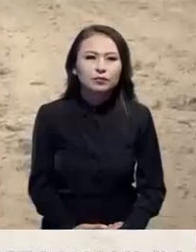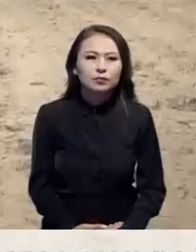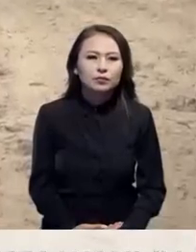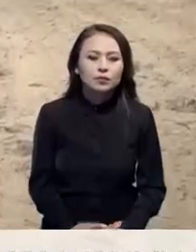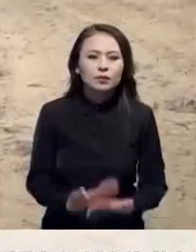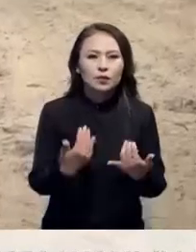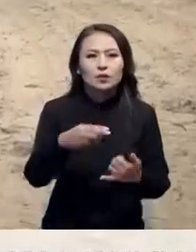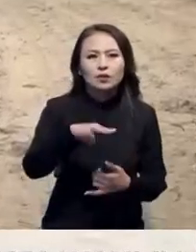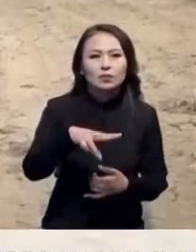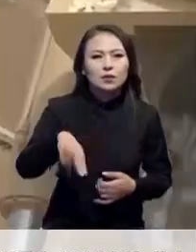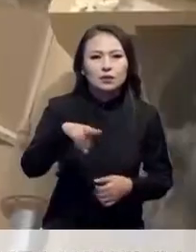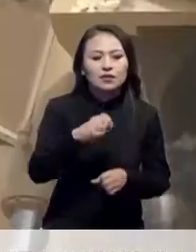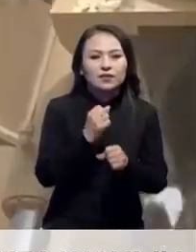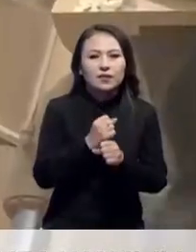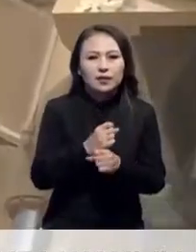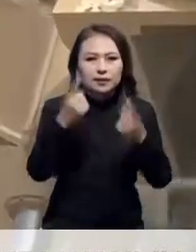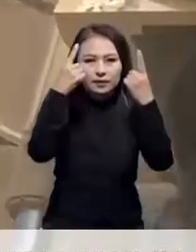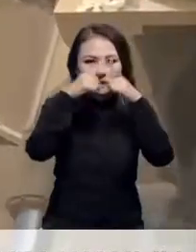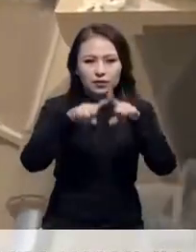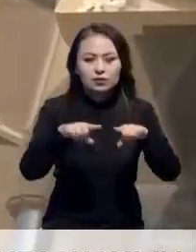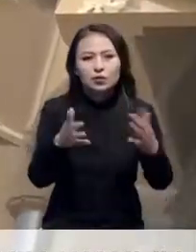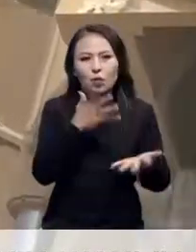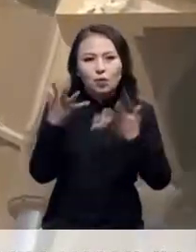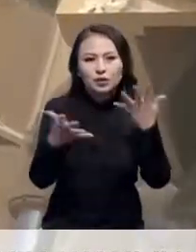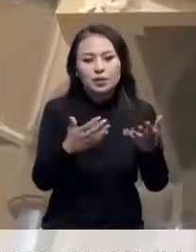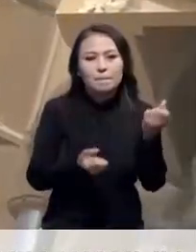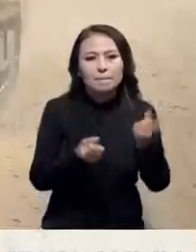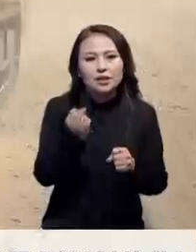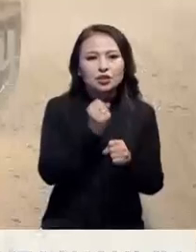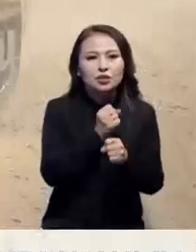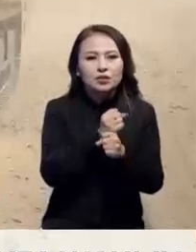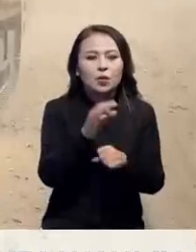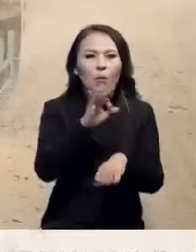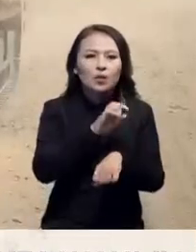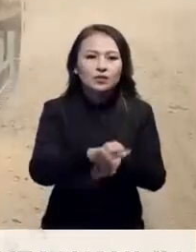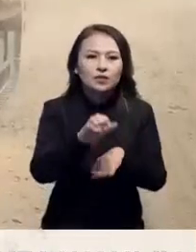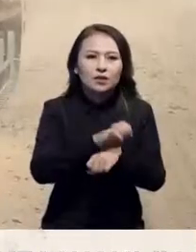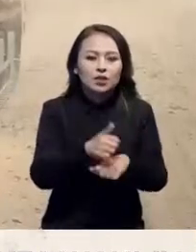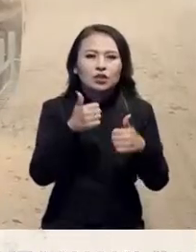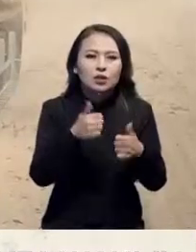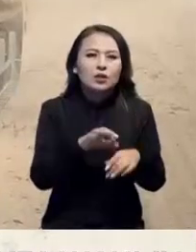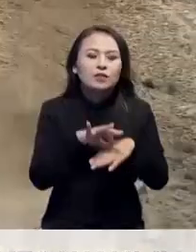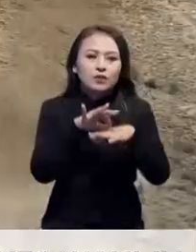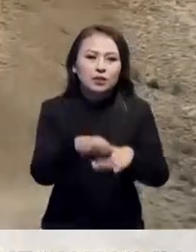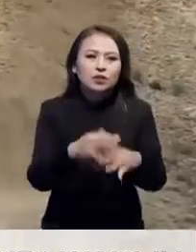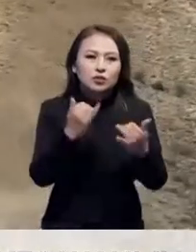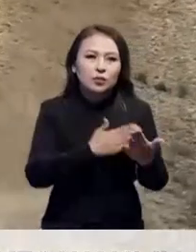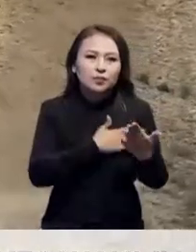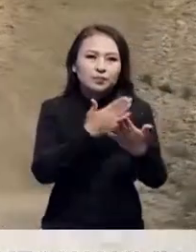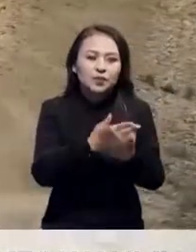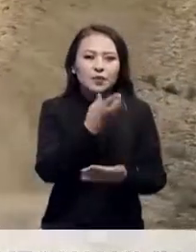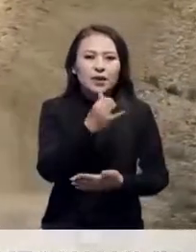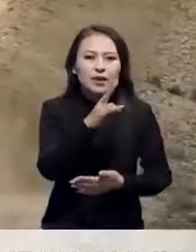Бұл тұмыда аумағында теңге шоқ техникам, терең орғазғыш машинам 24 экскаватордың тәуліктік жұмысының жалғыз атқарады. Осындай қарқымен Бейнеу